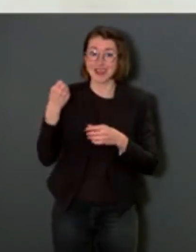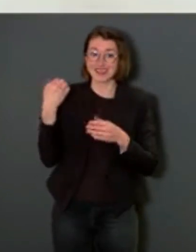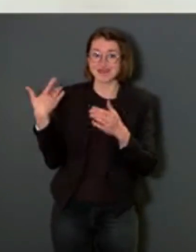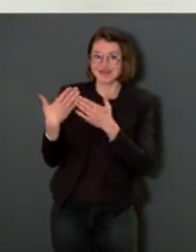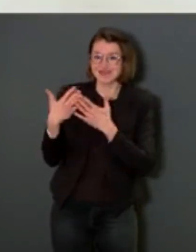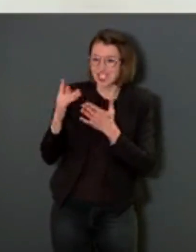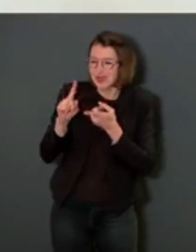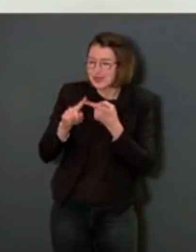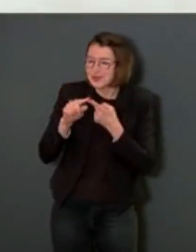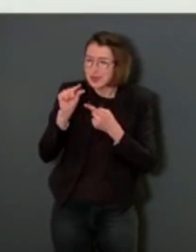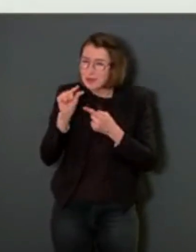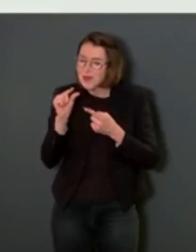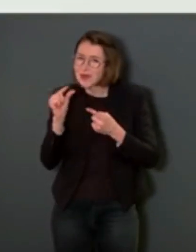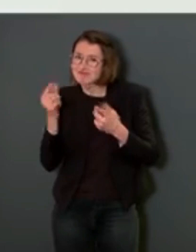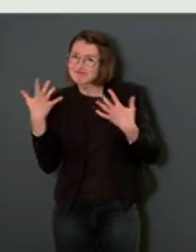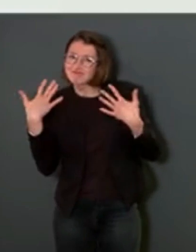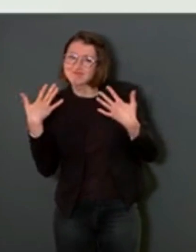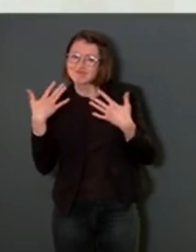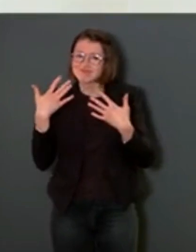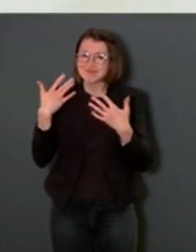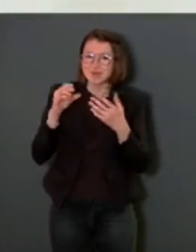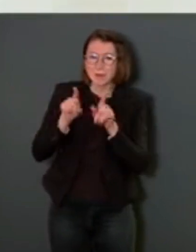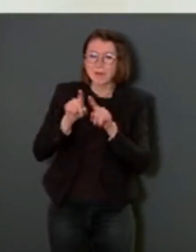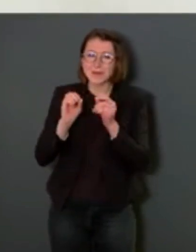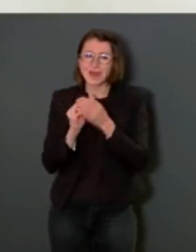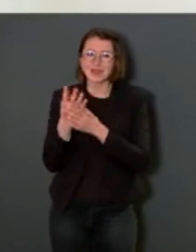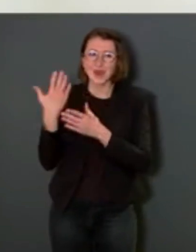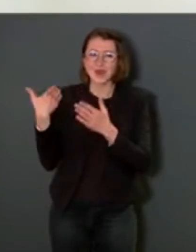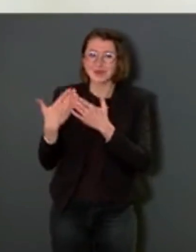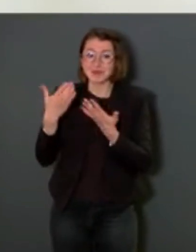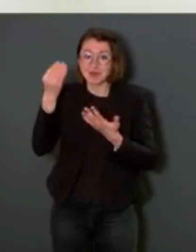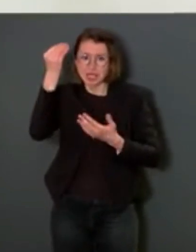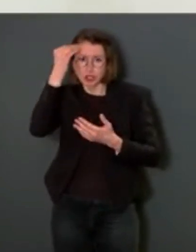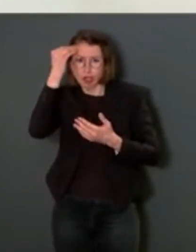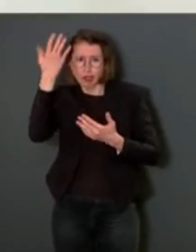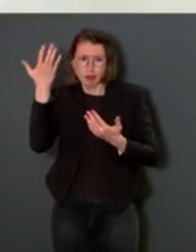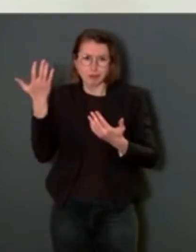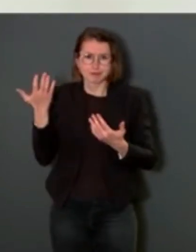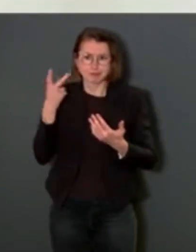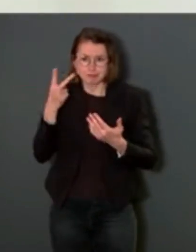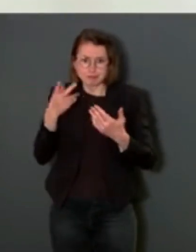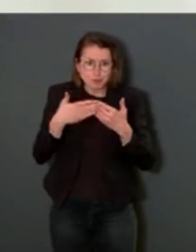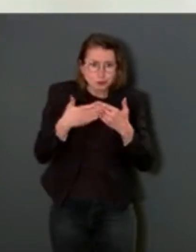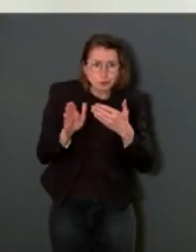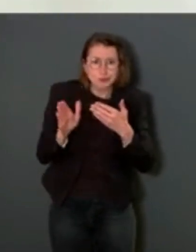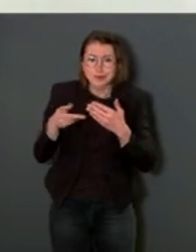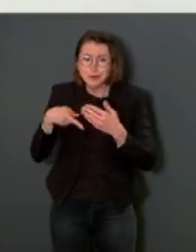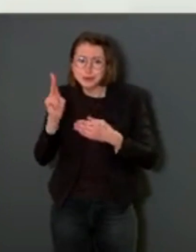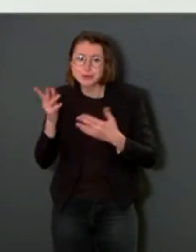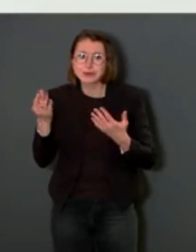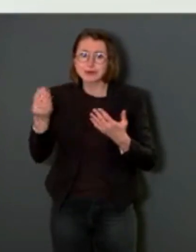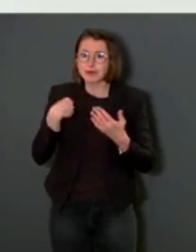avec l'ouverture à plus grande échelle, par exemple, d'écoles, la perspective de pouvoir aller sur une terrasse ensemble